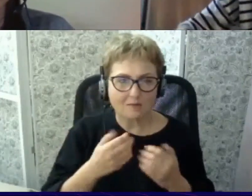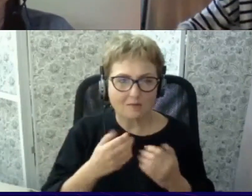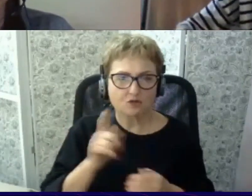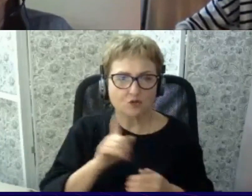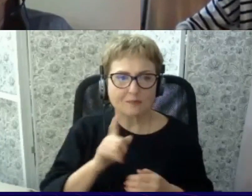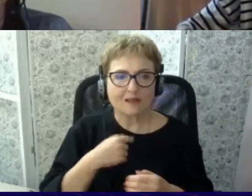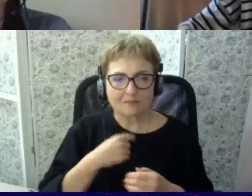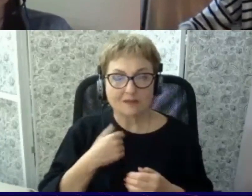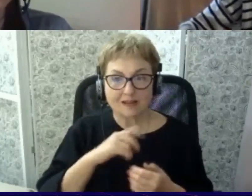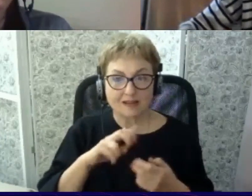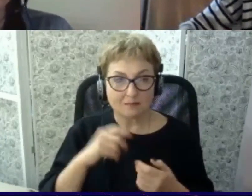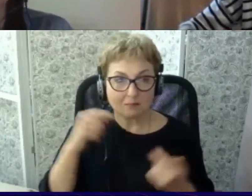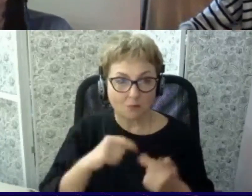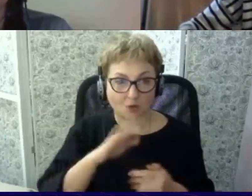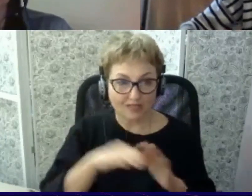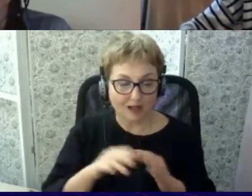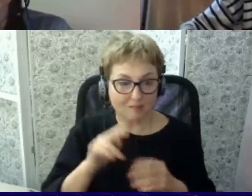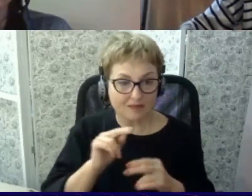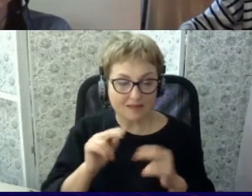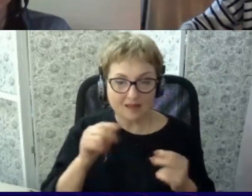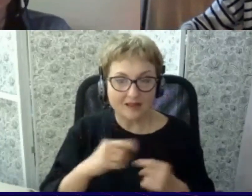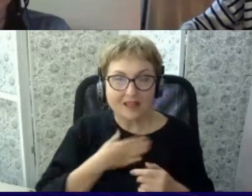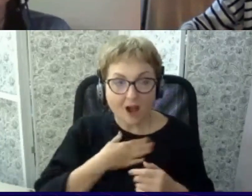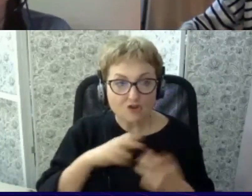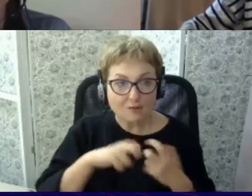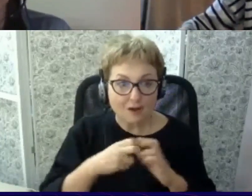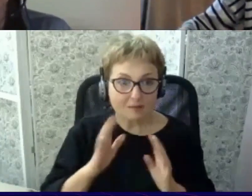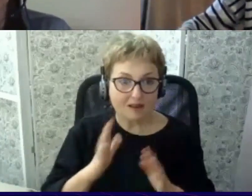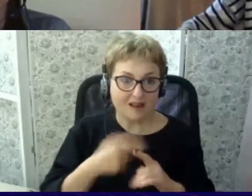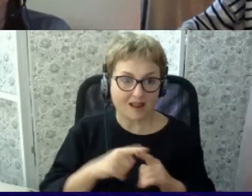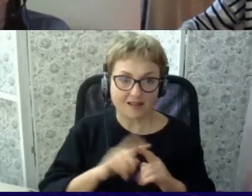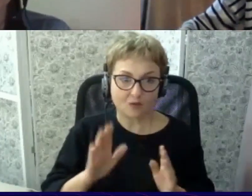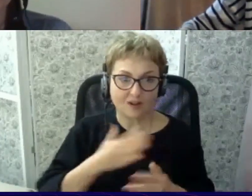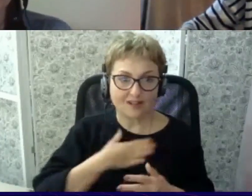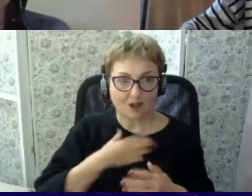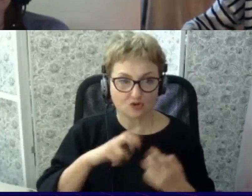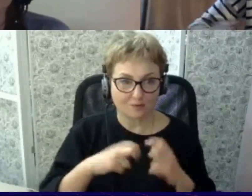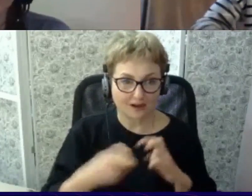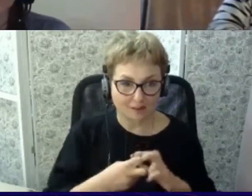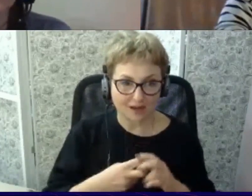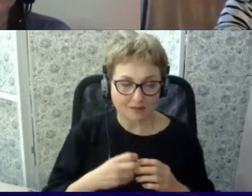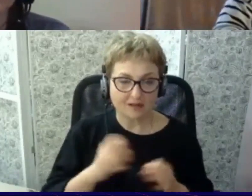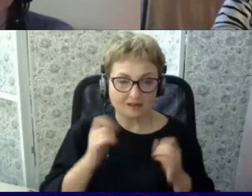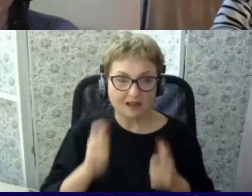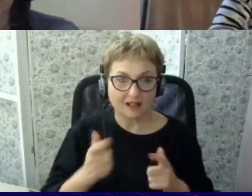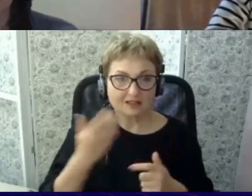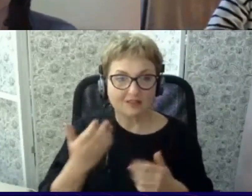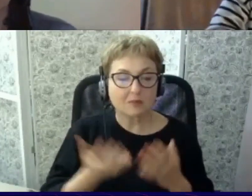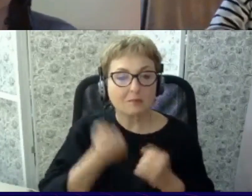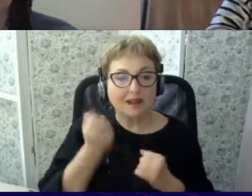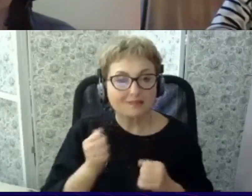под нас что-то изменилось, этого не произойдет. Наша проблема – это только наша проблема. Да, спасибо. Согласна с